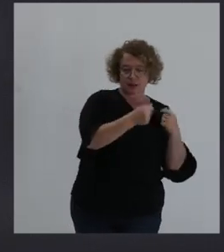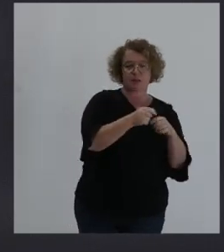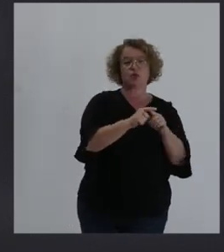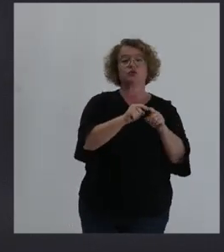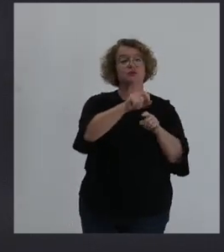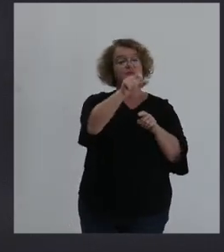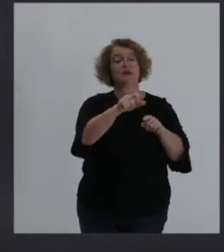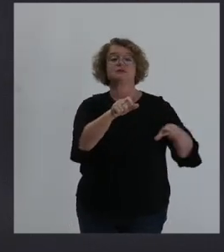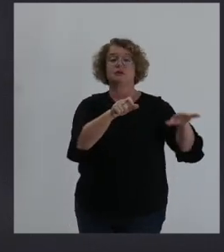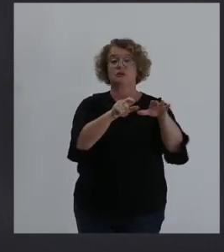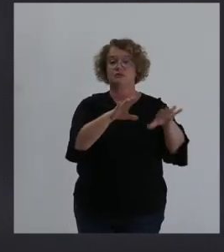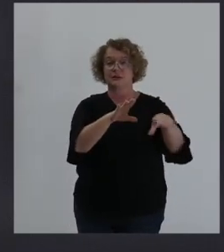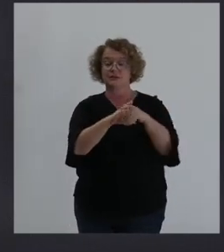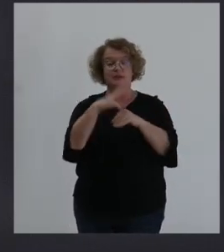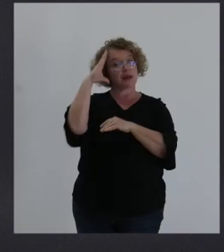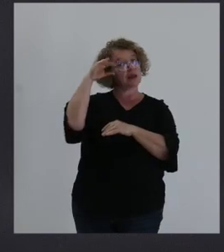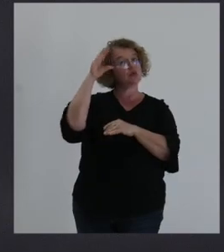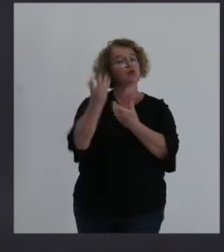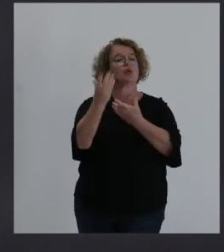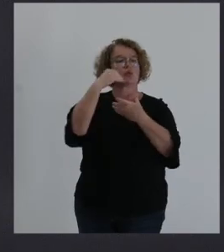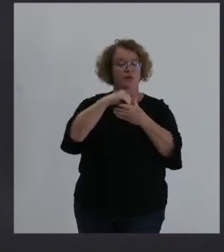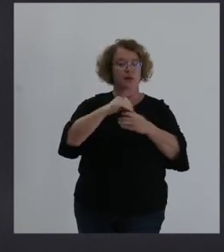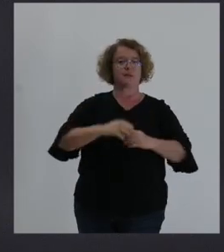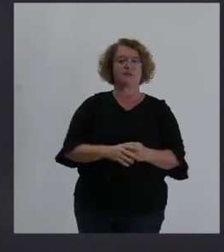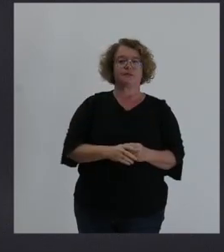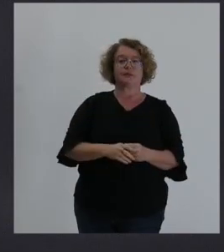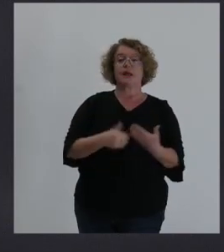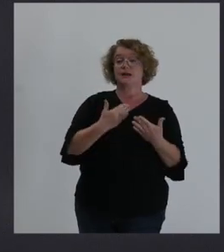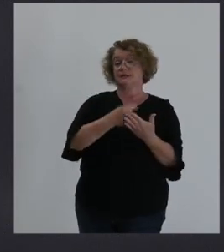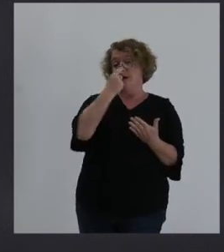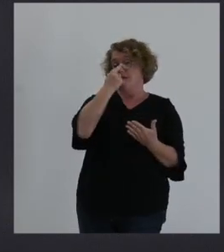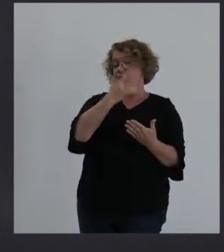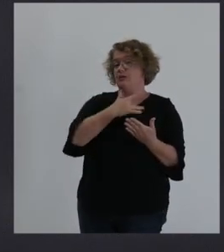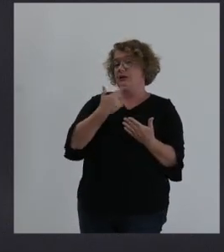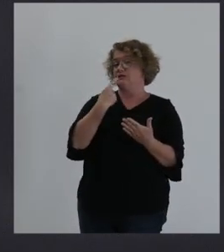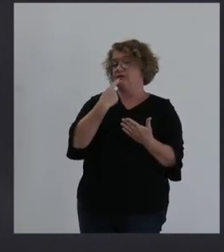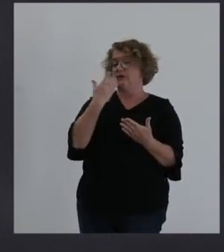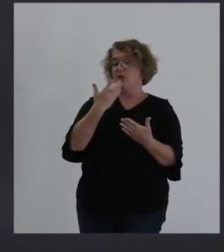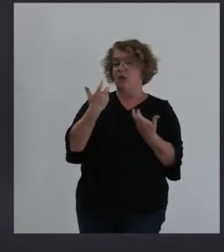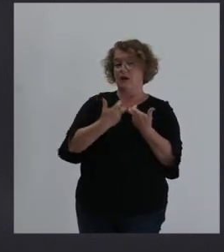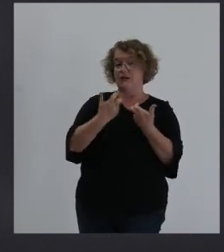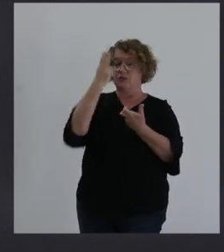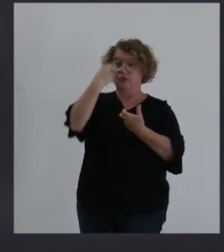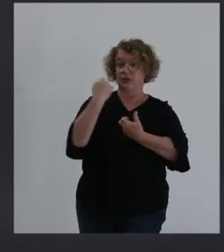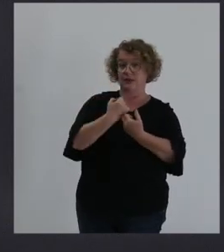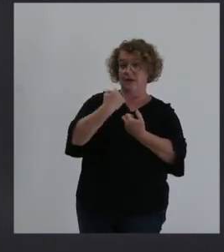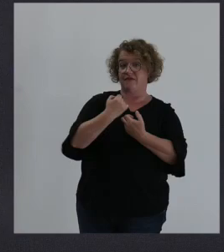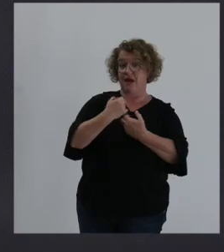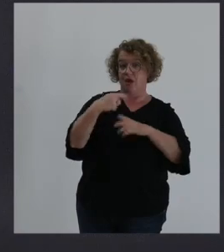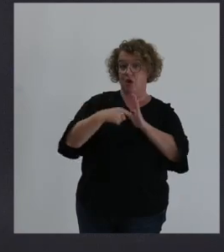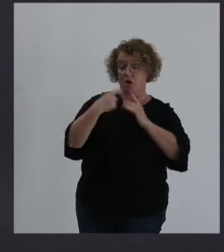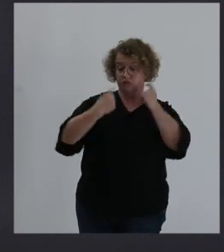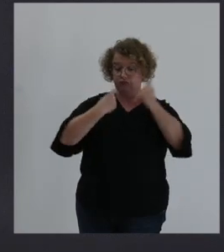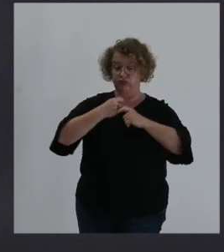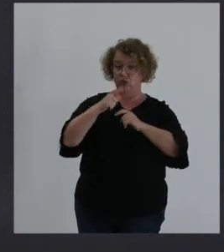Cela implique bien sûr les étudiantes et les étudiants. Cela suppose d'engager le travail dès la rentrée 2024 en établissant